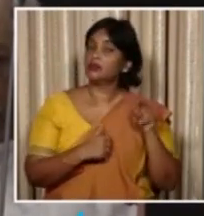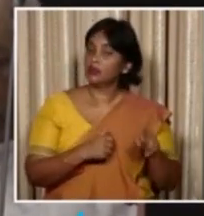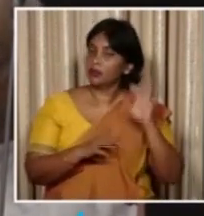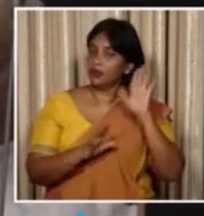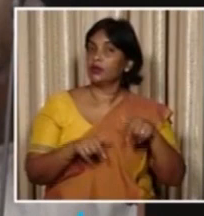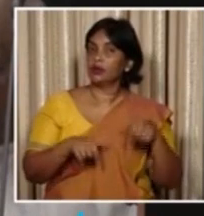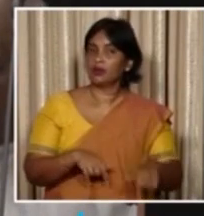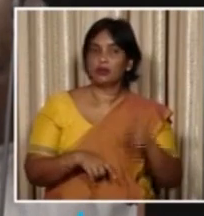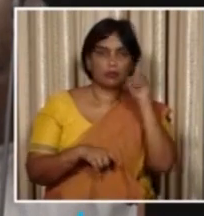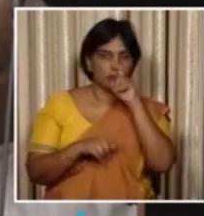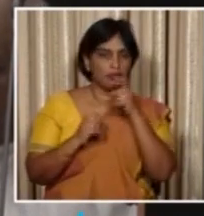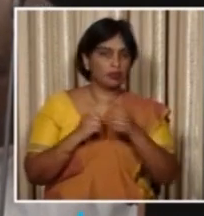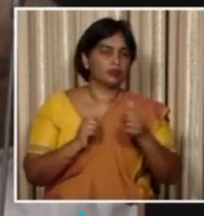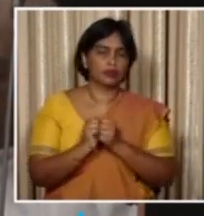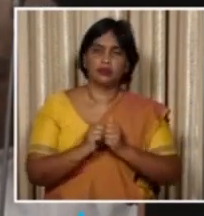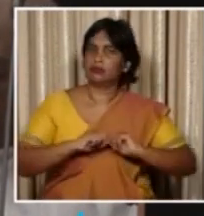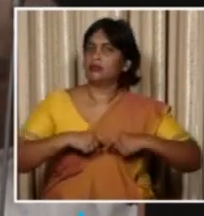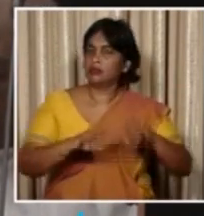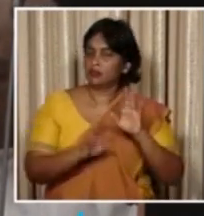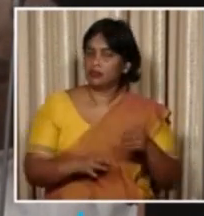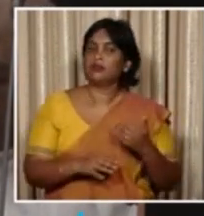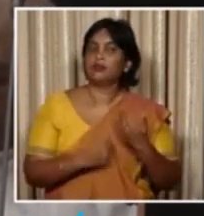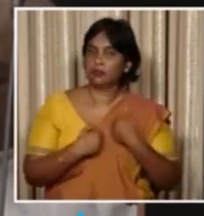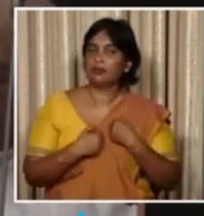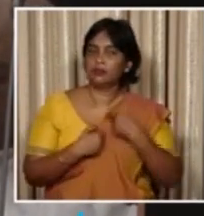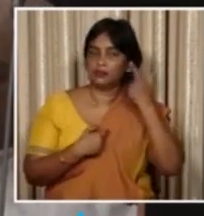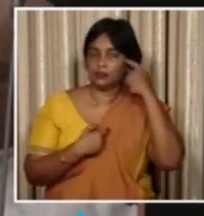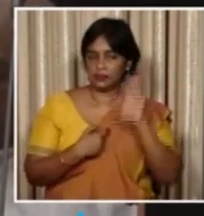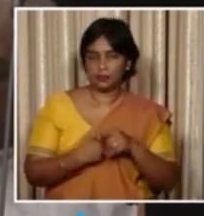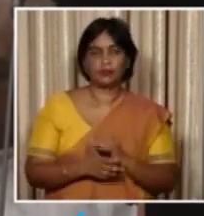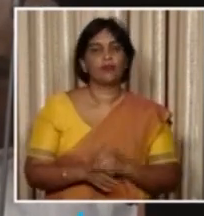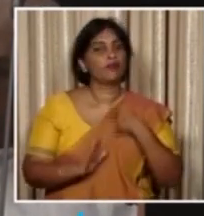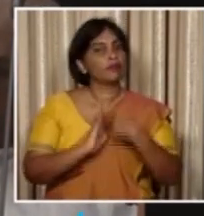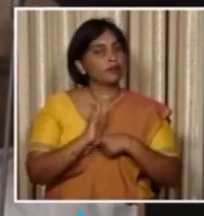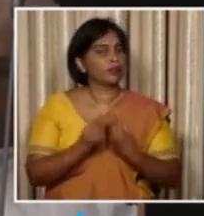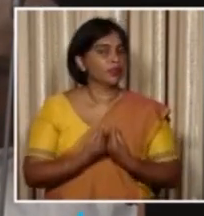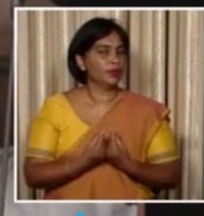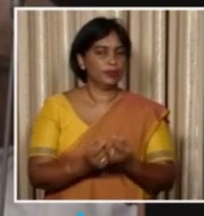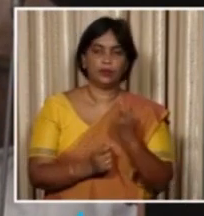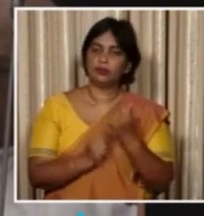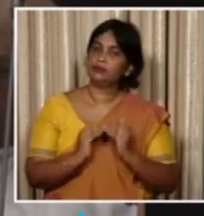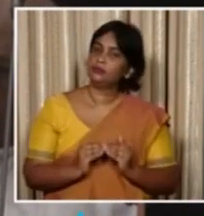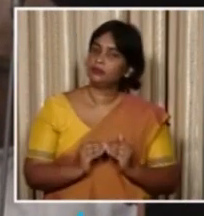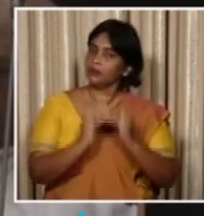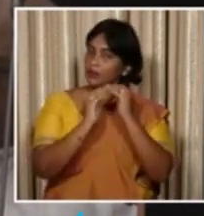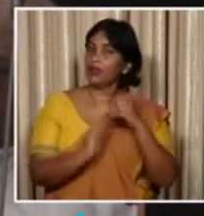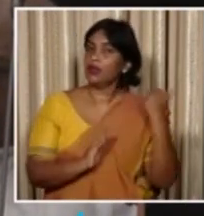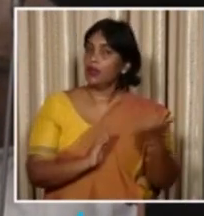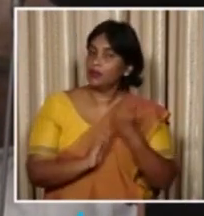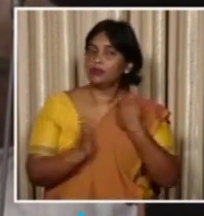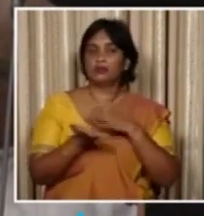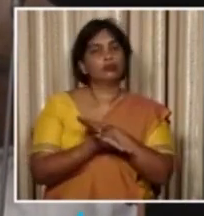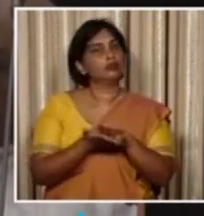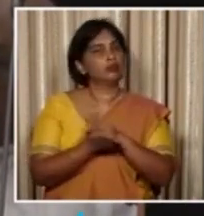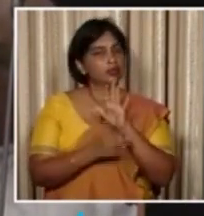සඳහා මෙම මාසයේදීම අවශ්‍ය කටයුතු සිදු කිරීමට අපේක්ෂා කරනවා. රට වේගවත් ආර්ථික වර්ධනයක් සඳහා නවීකරණය කළ